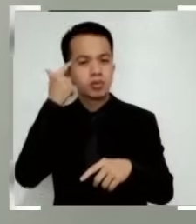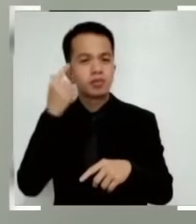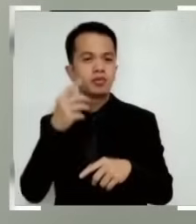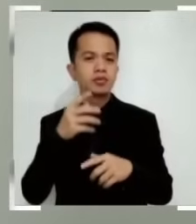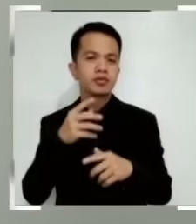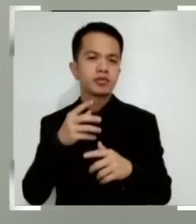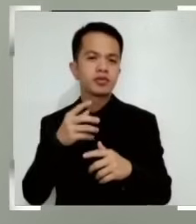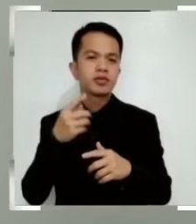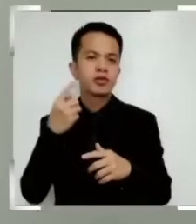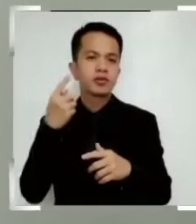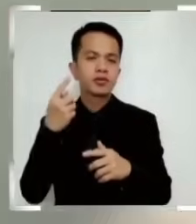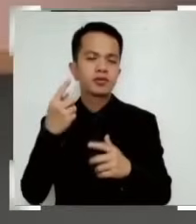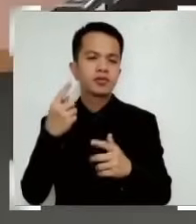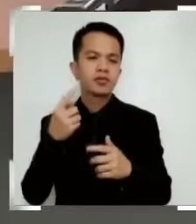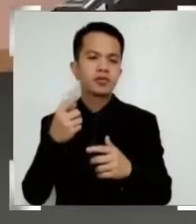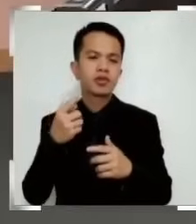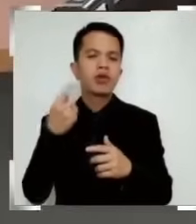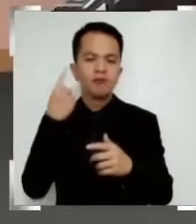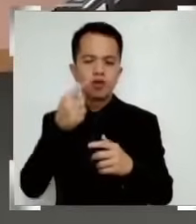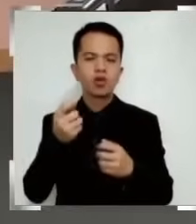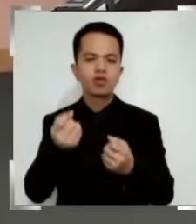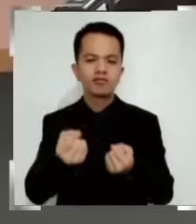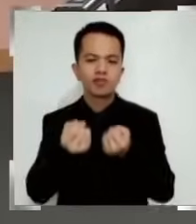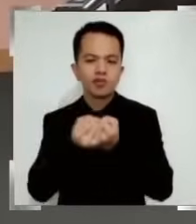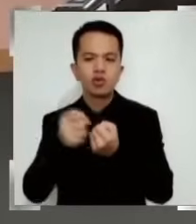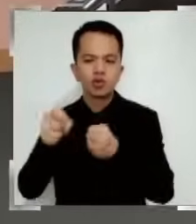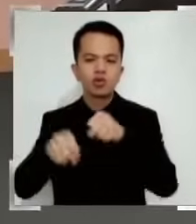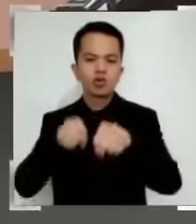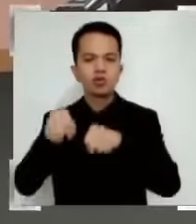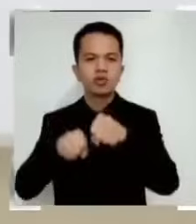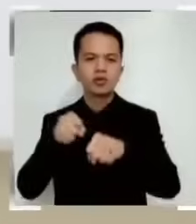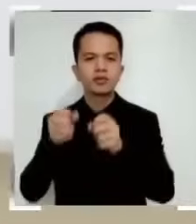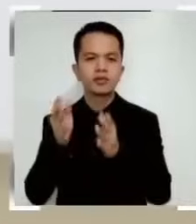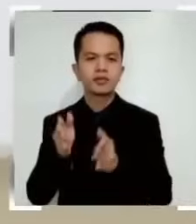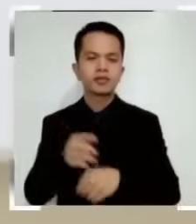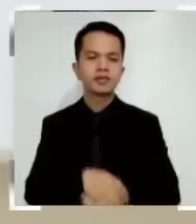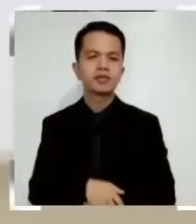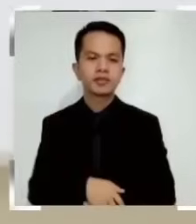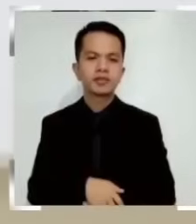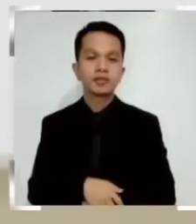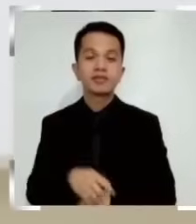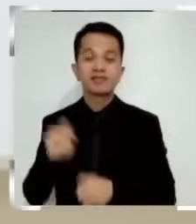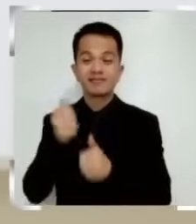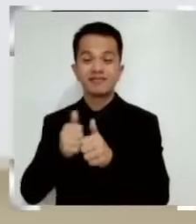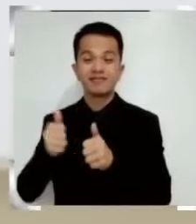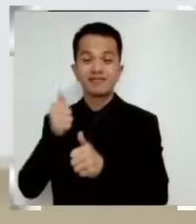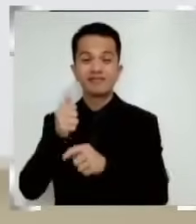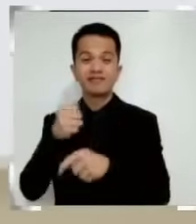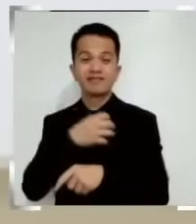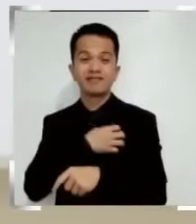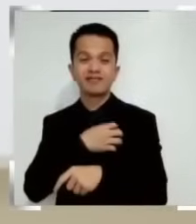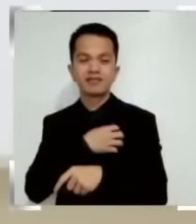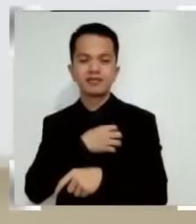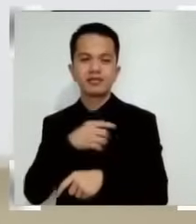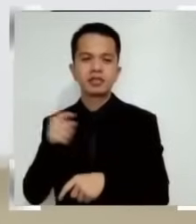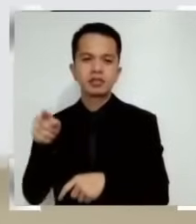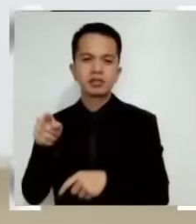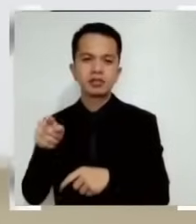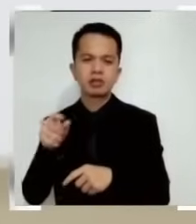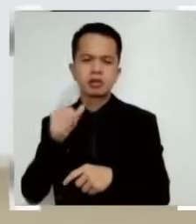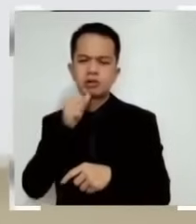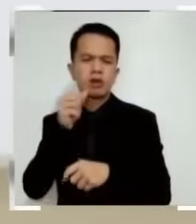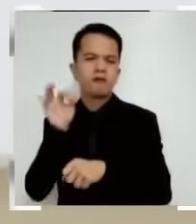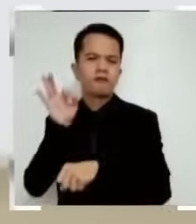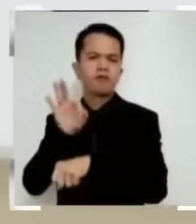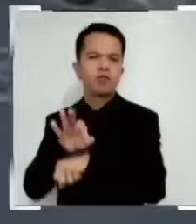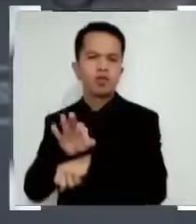support itong siklista na ito. Sinabi naman ni Police Brigadier General Nicolas Torre III na hindi umano pinwersa at hinaras ng